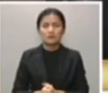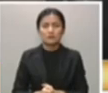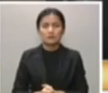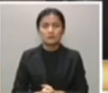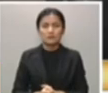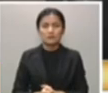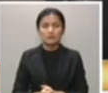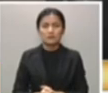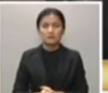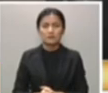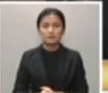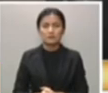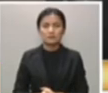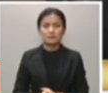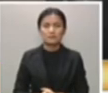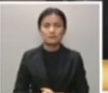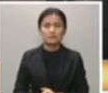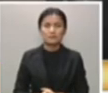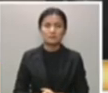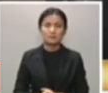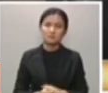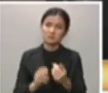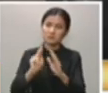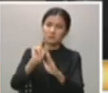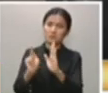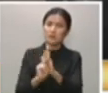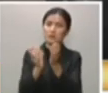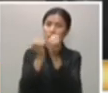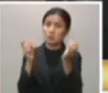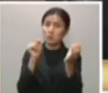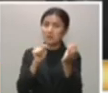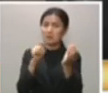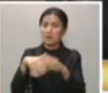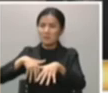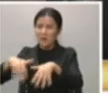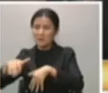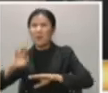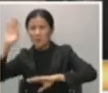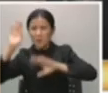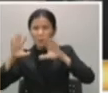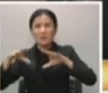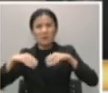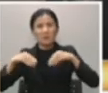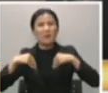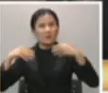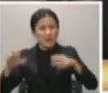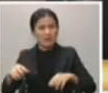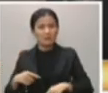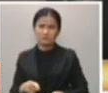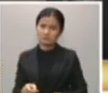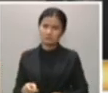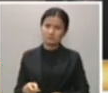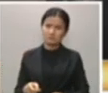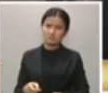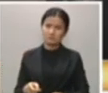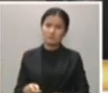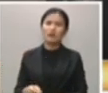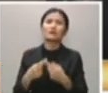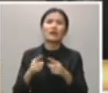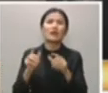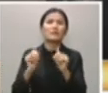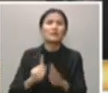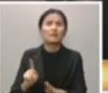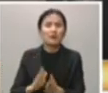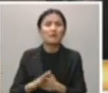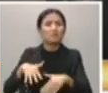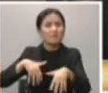ท่านจะอ้างว่ารัฐธรรมนูญนั้นได้ผ่านประชามติไปแล้วเพราะรัฐธรรมนูญฉบับนี้ผ่านประชามติแบบมัดมือชกท่านก็ต้อง